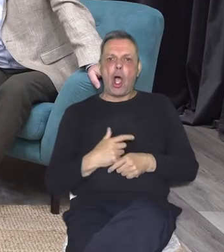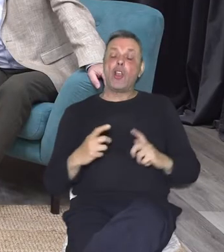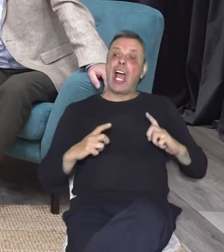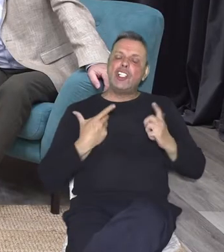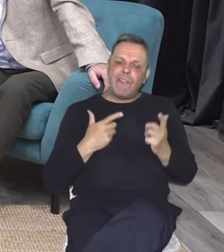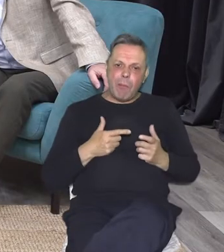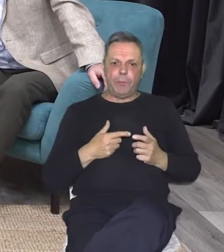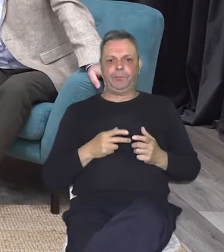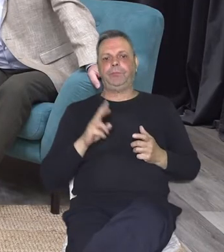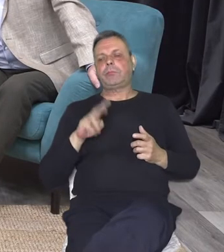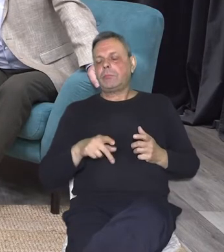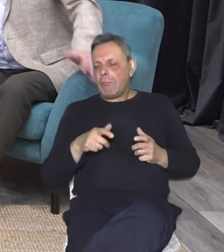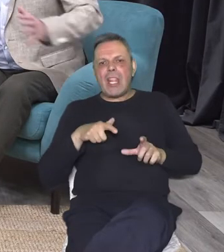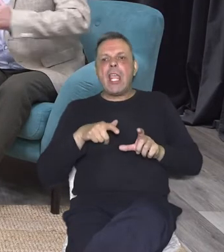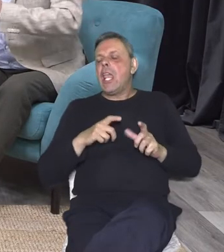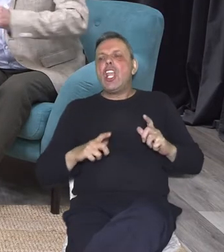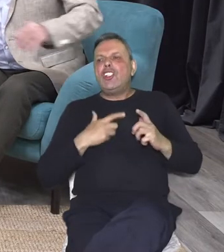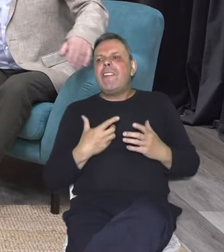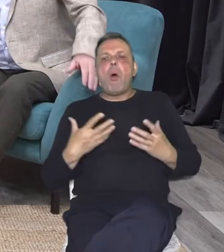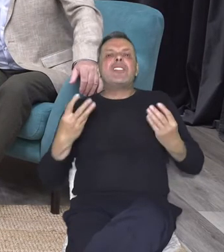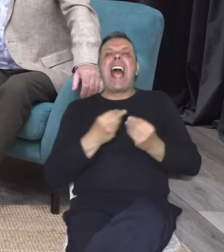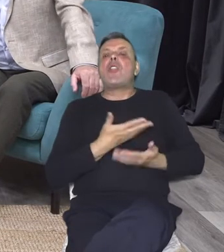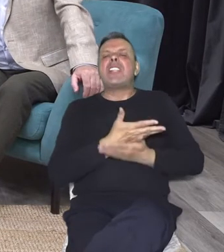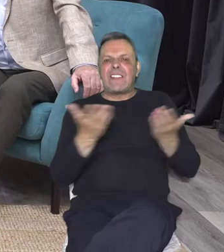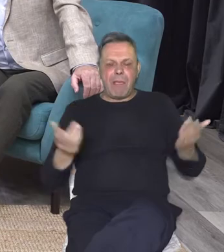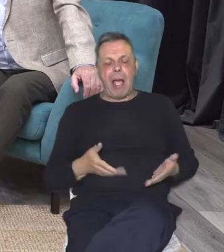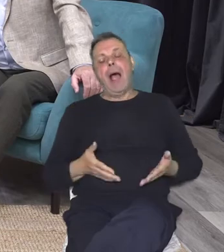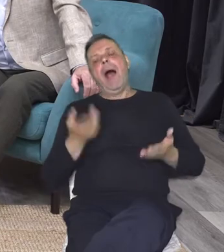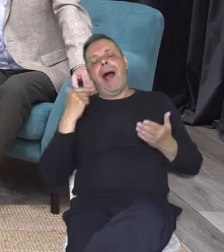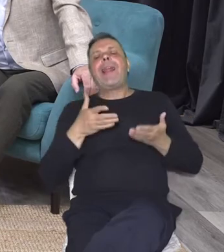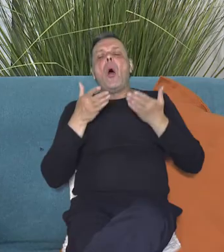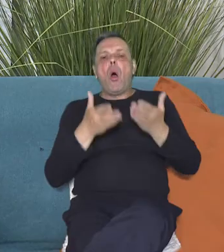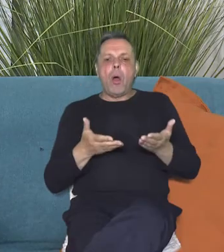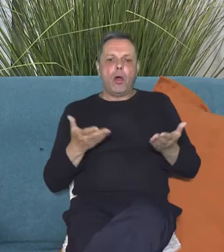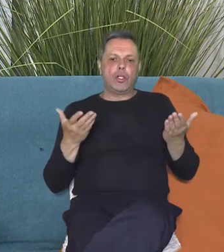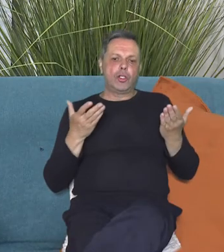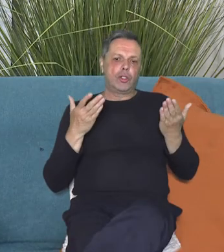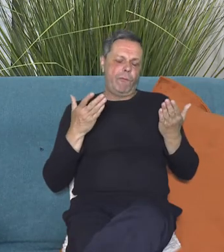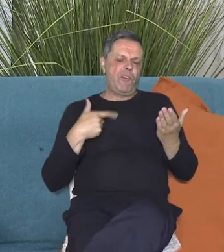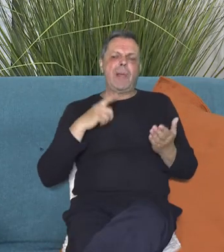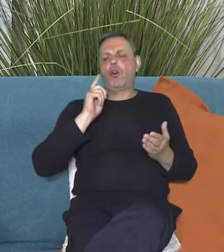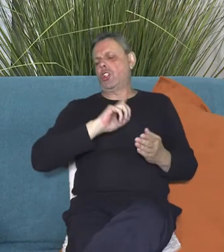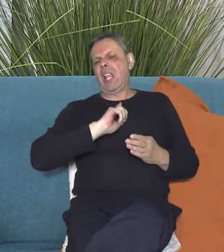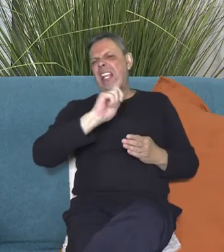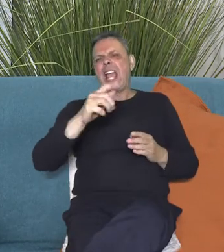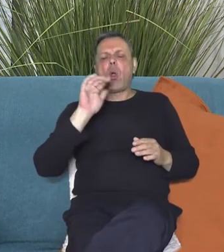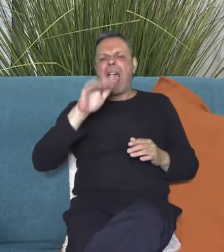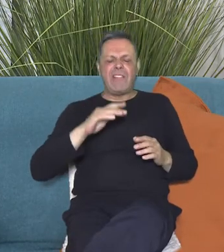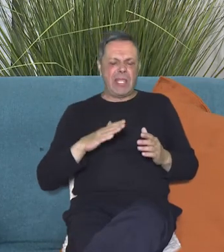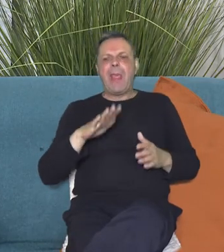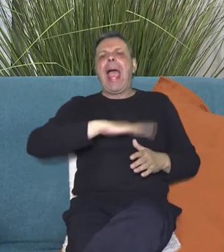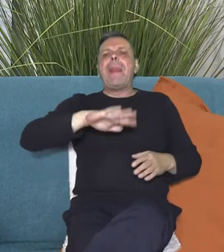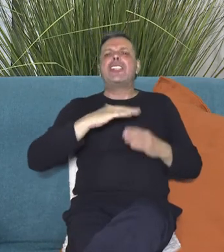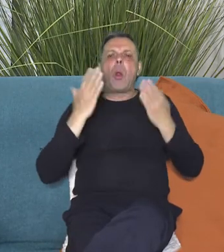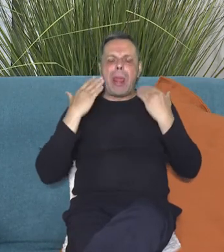da živimo, imamo suživot sa svim organizmima. Međutim, ono što se možete se direktno javiti u Nacionalni